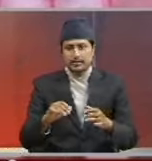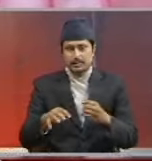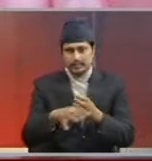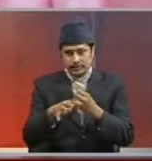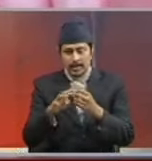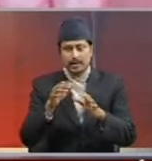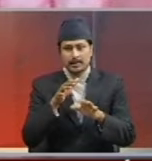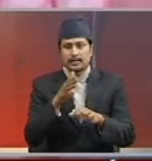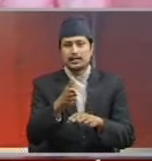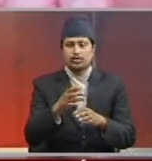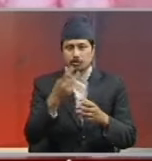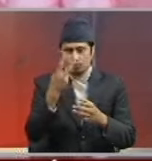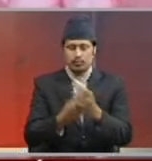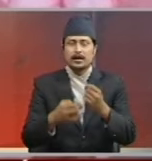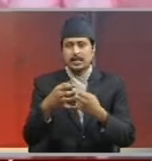दुईटै देश